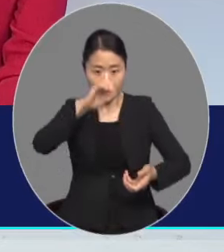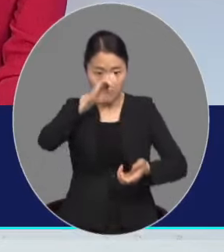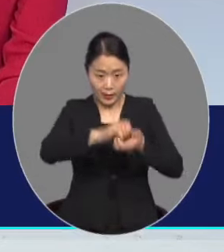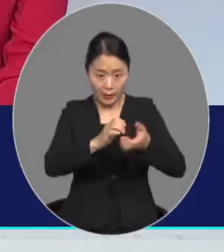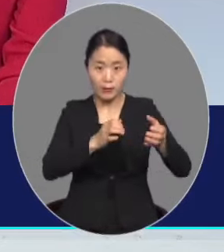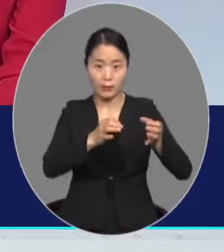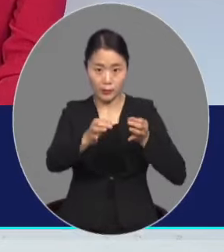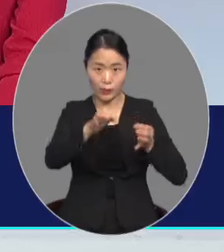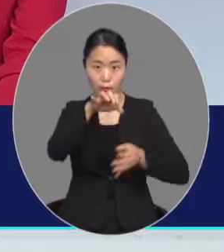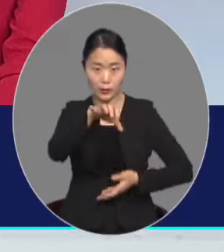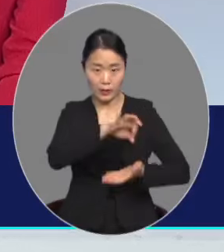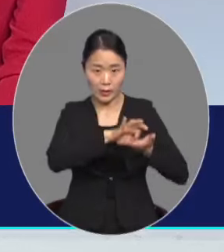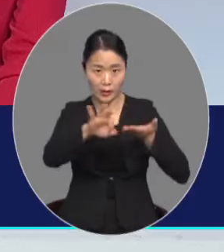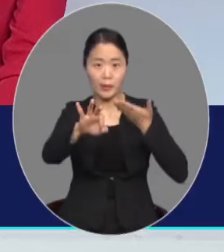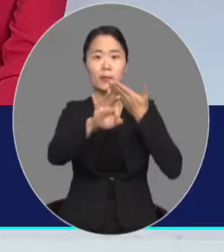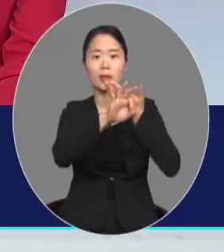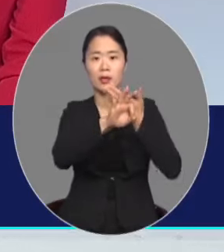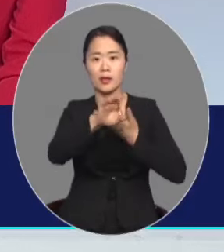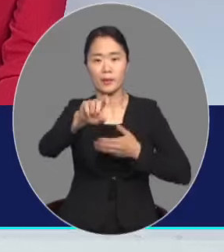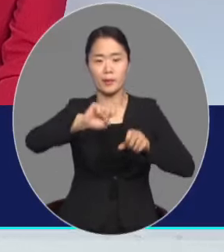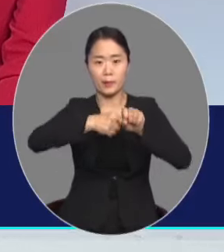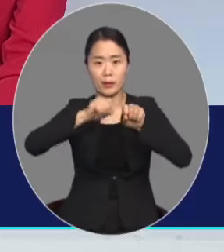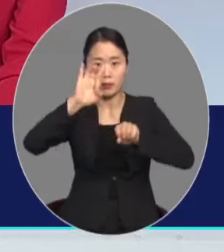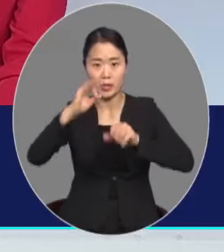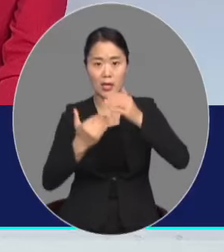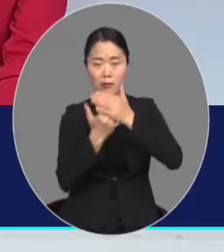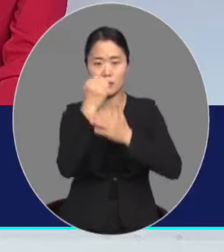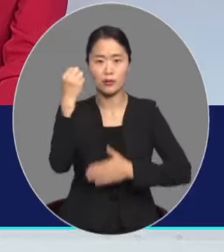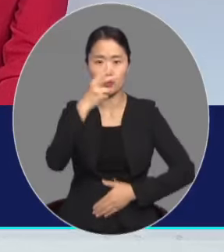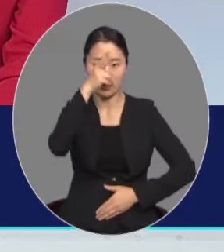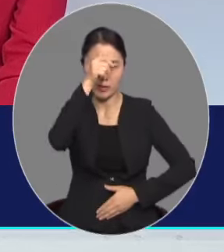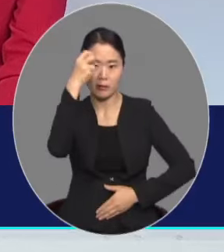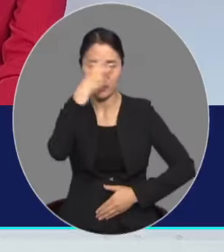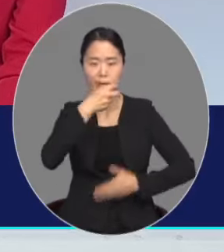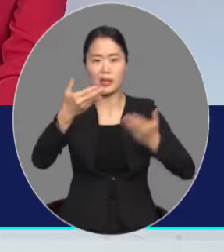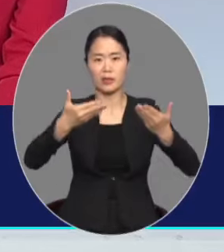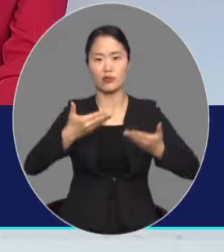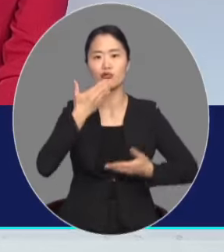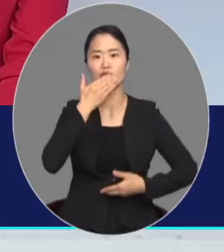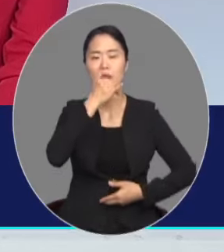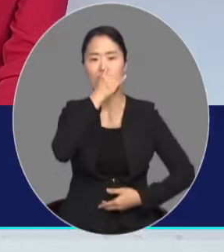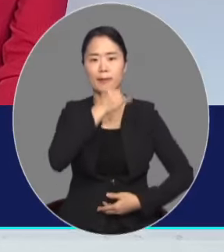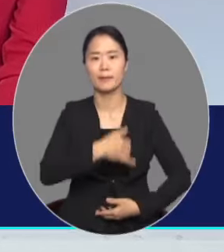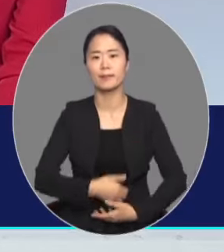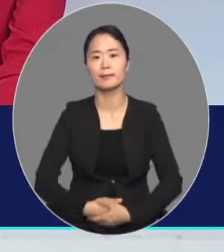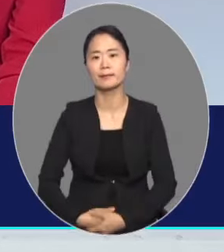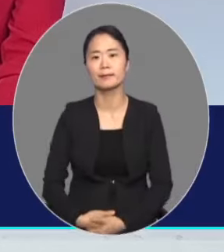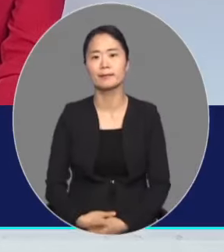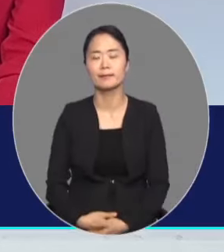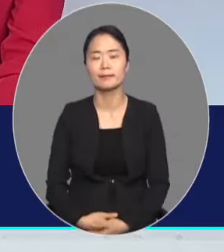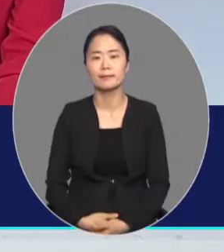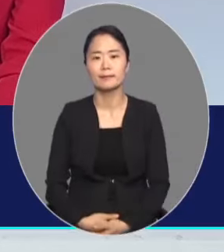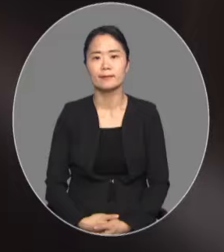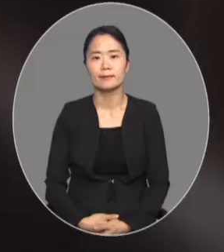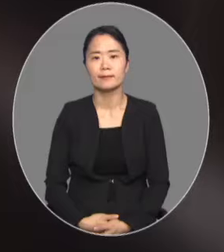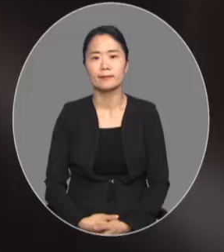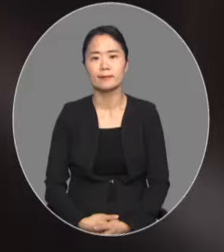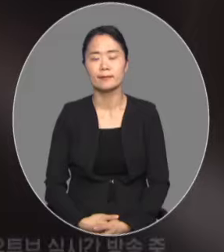과태료가 부과되고 중대 위반 행위는 경찰 수사까지 받게 됩니다 김영환 기자의 보도입니다